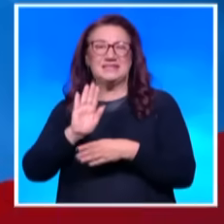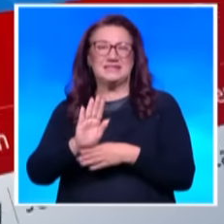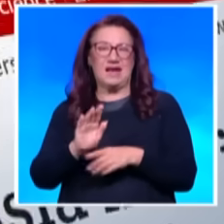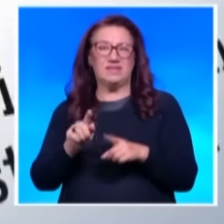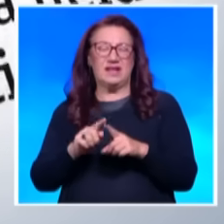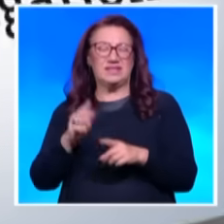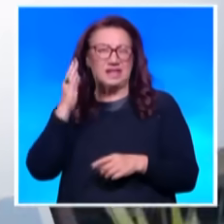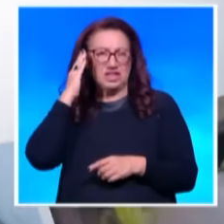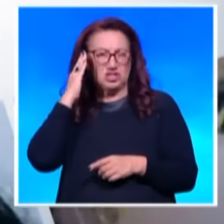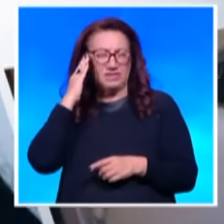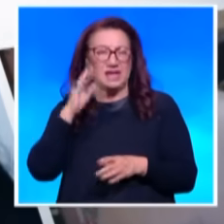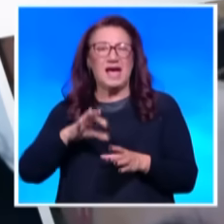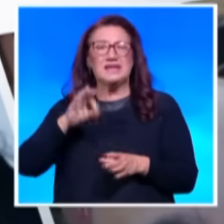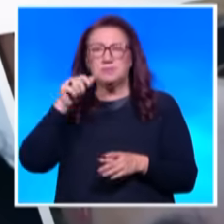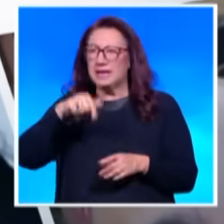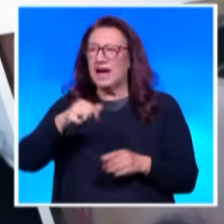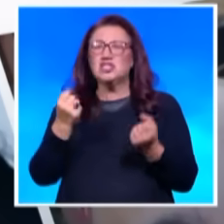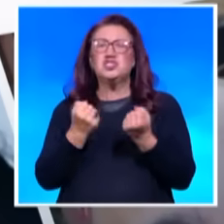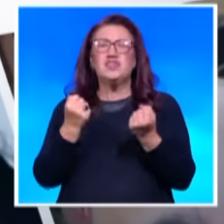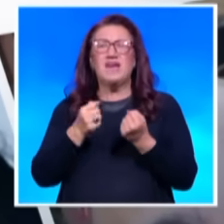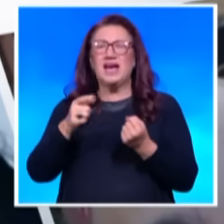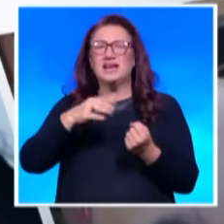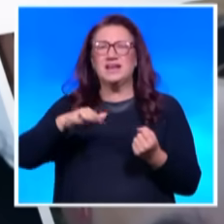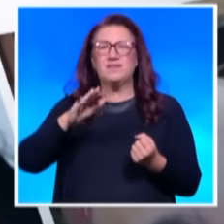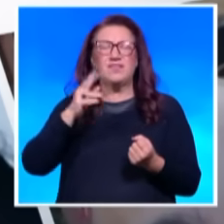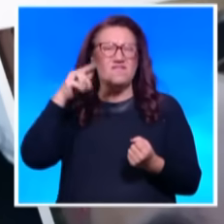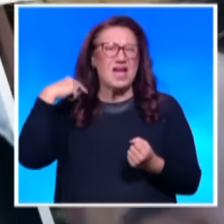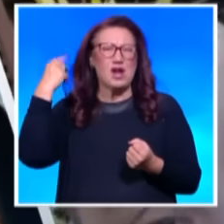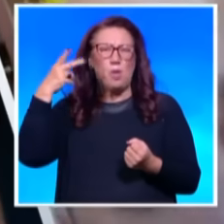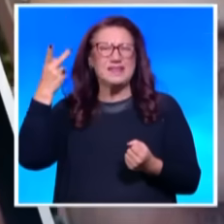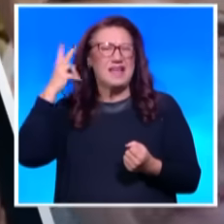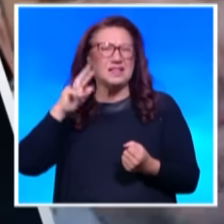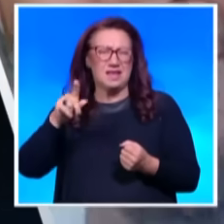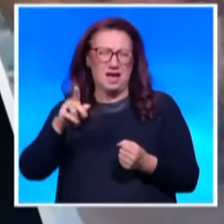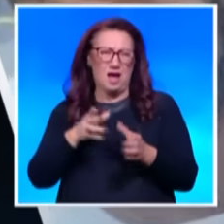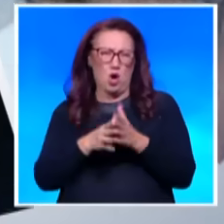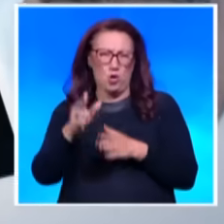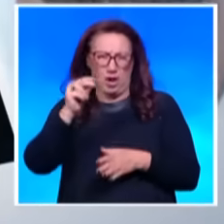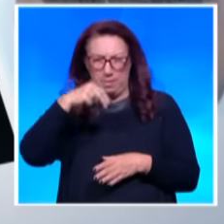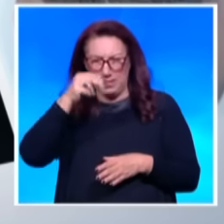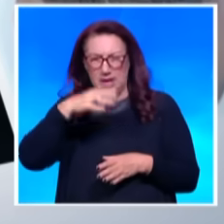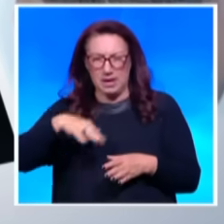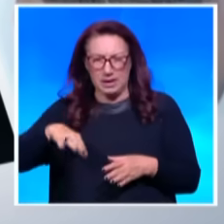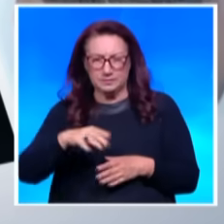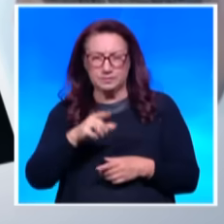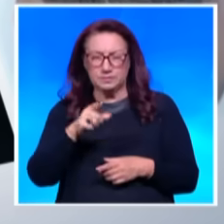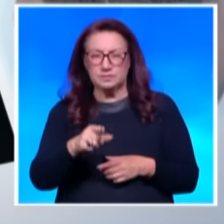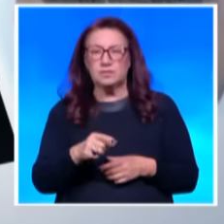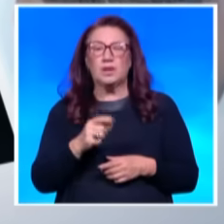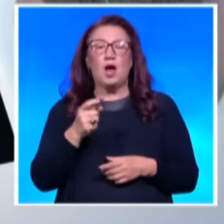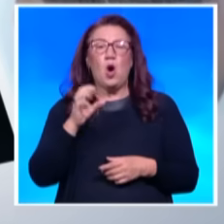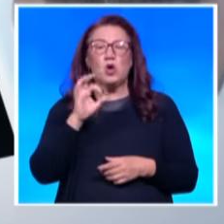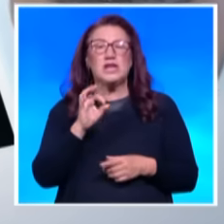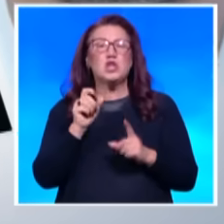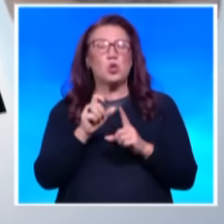общността. BBC пише, че третият арестуван, 45-годишният Орлин Русев, е имал бизнес контакти в